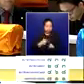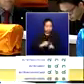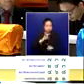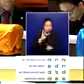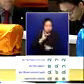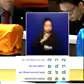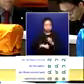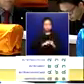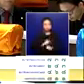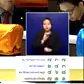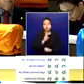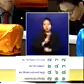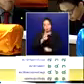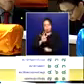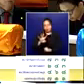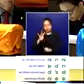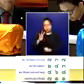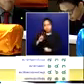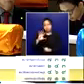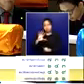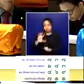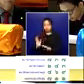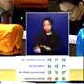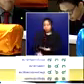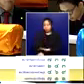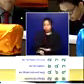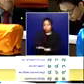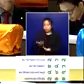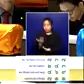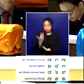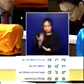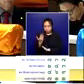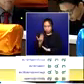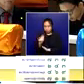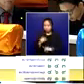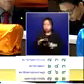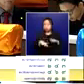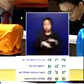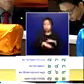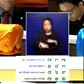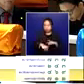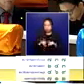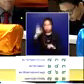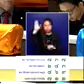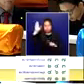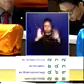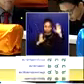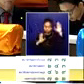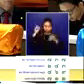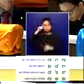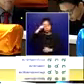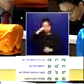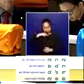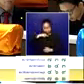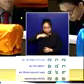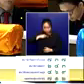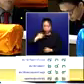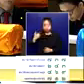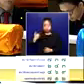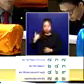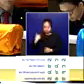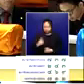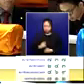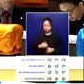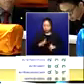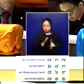นพ.ศ. 2475การสถาปนาหลักการพื้นฐานของระบอบประชาธิปไตยไทยถูกขัดขวางมาอย่